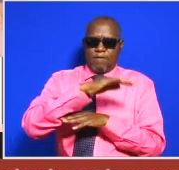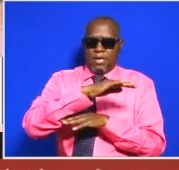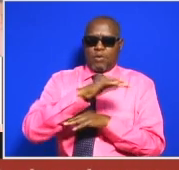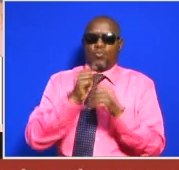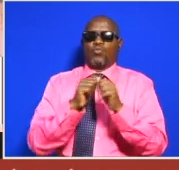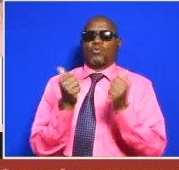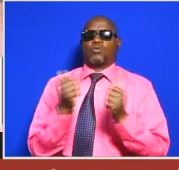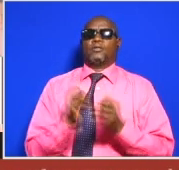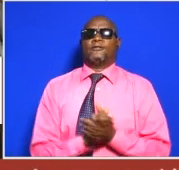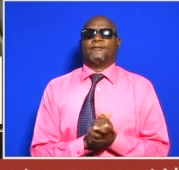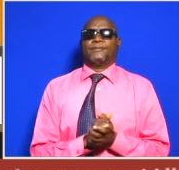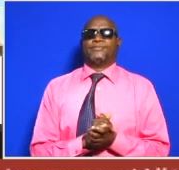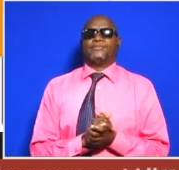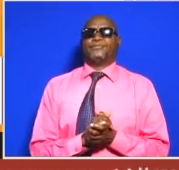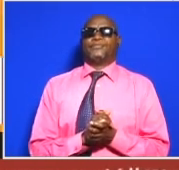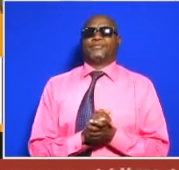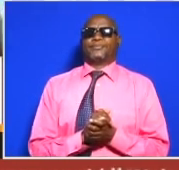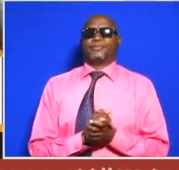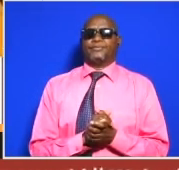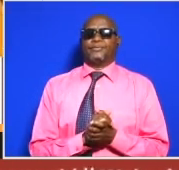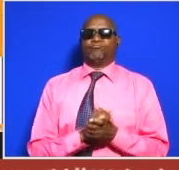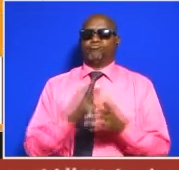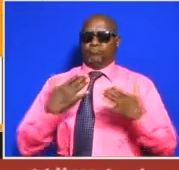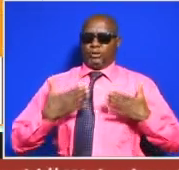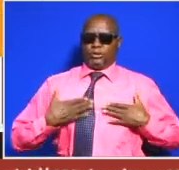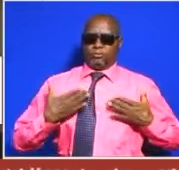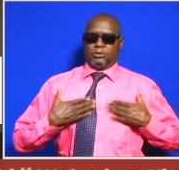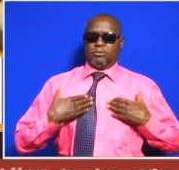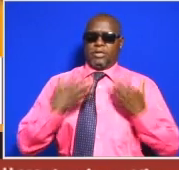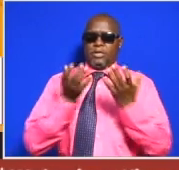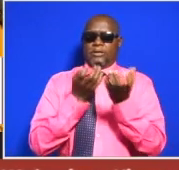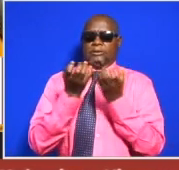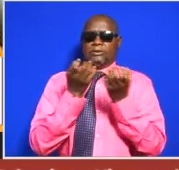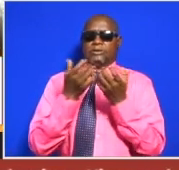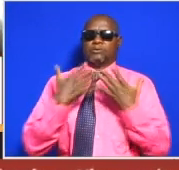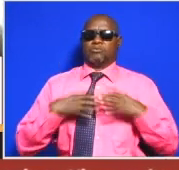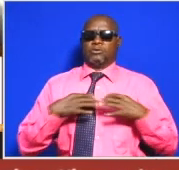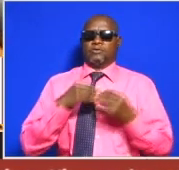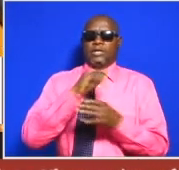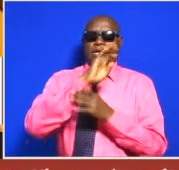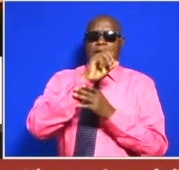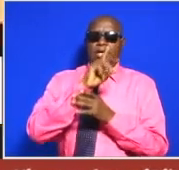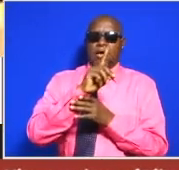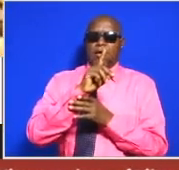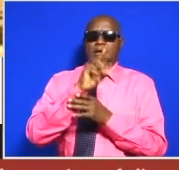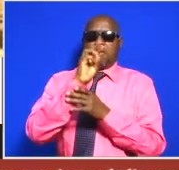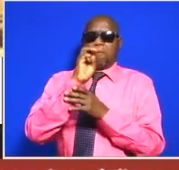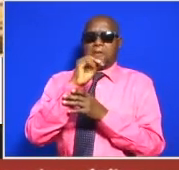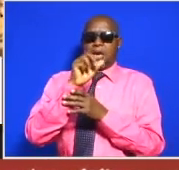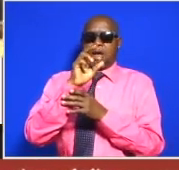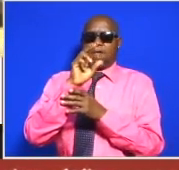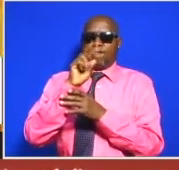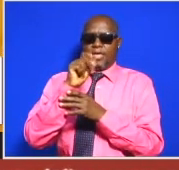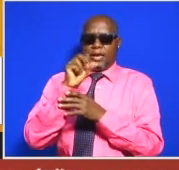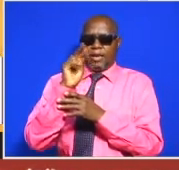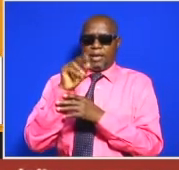na mengi zaidi. Wakisimulia furaha yao wafanya biashara katika eneo hilo la Eldama Ravine katika kaunti ya Baringo, wamesema